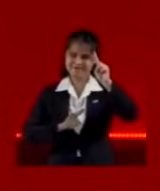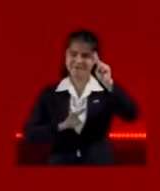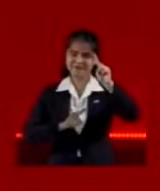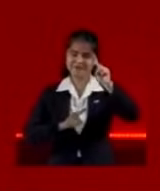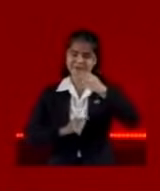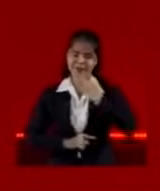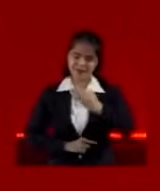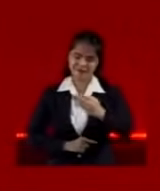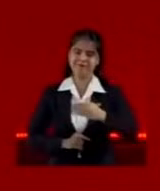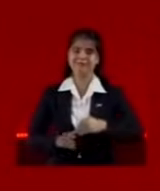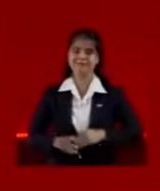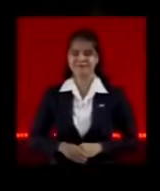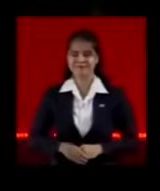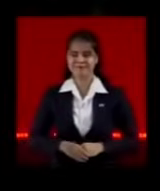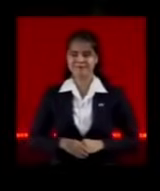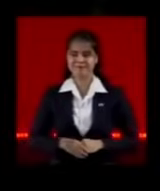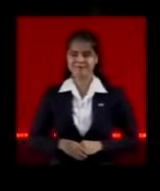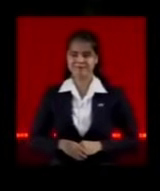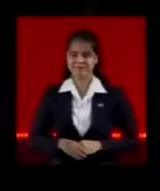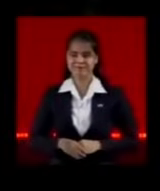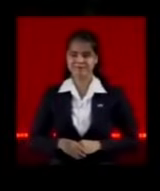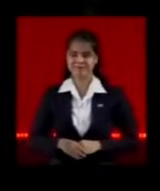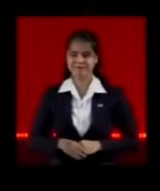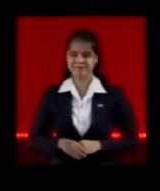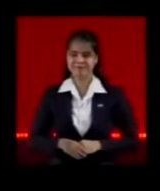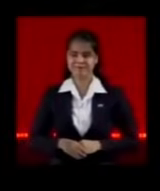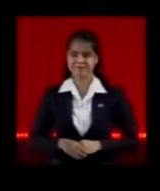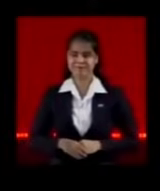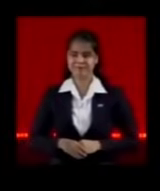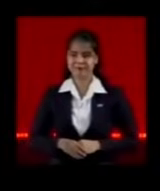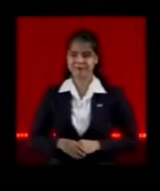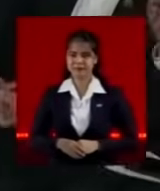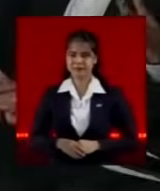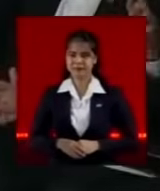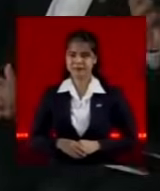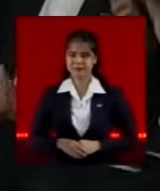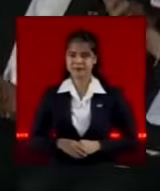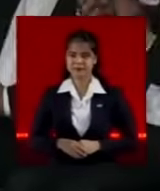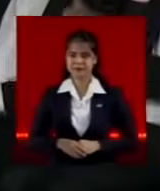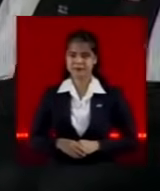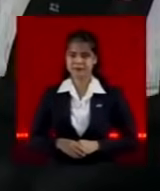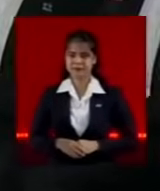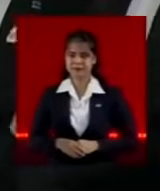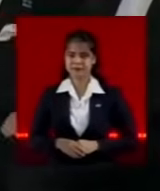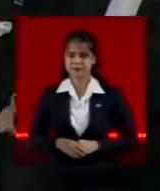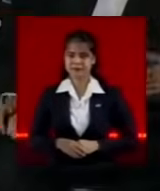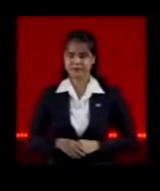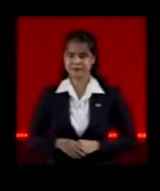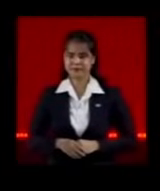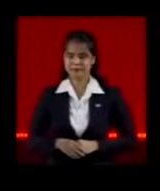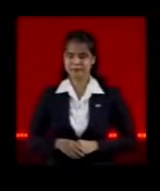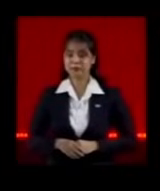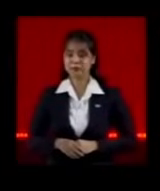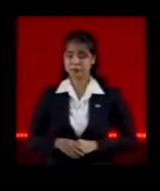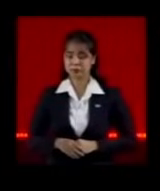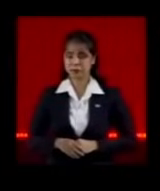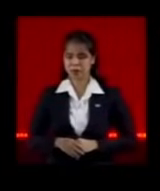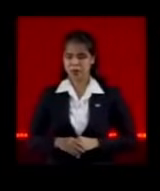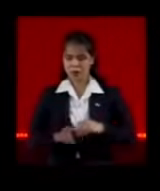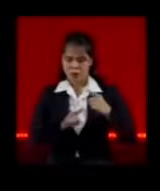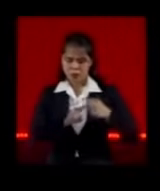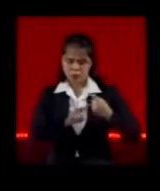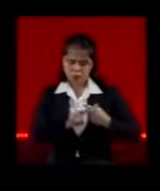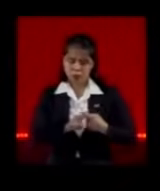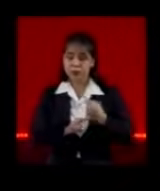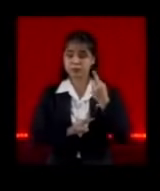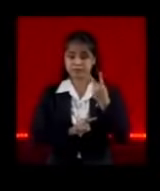ถ้าก็ต้องให้โอกาสเขา เออ มันคือลูกนักการเมืองไม่ใช่ไม่ดีเสมอไป ไม่ควรเป็น